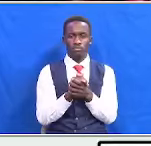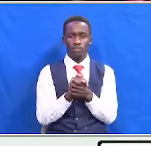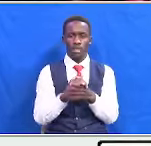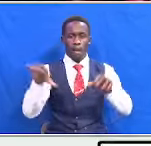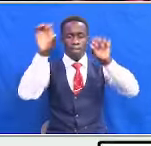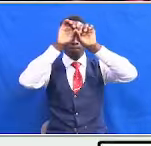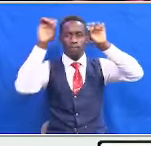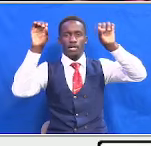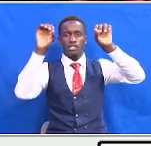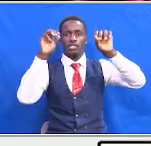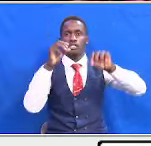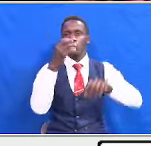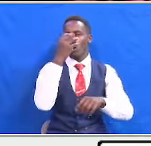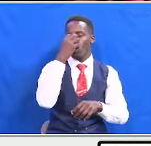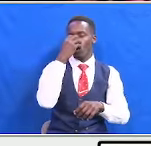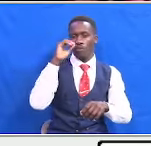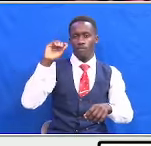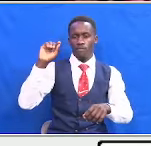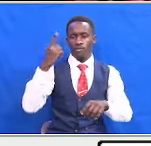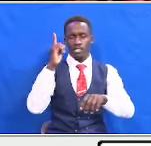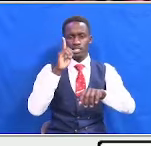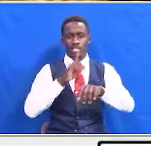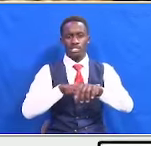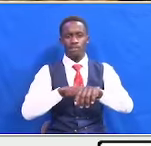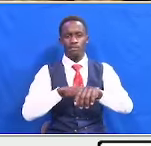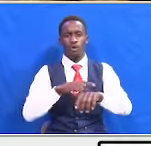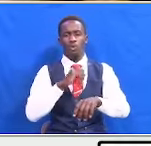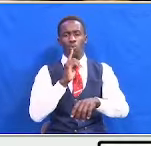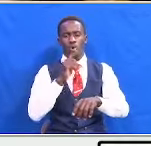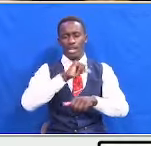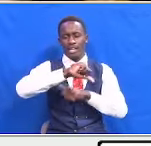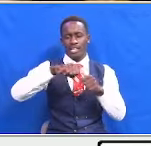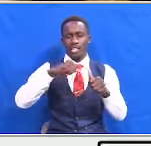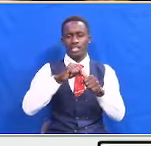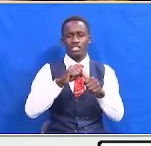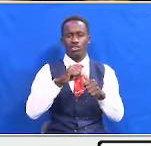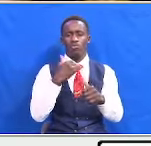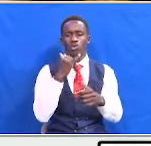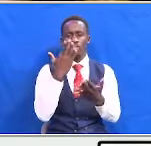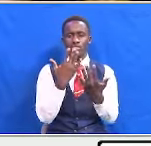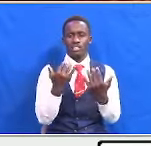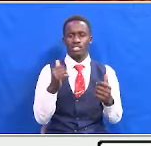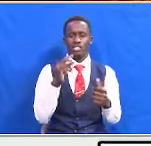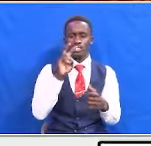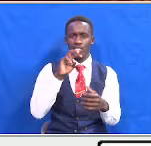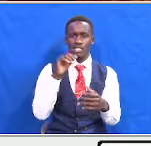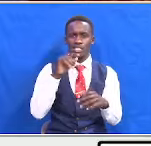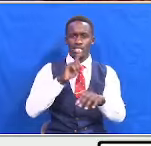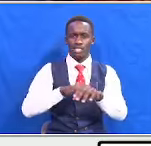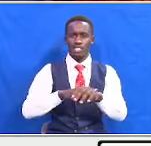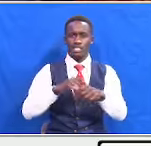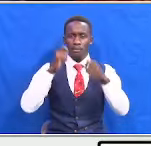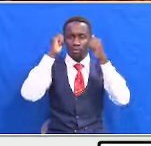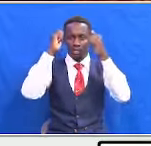Rais William Ruto kwa mara ya kwanza amekashifu vikali ukatili ulioshuhudiwa katika maandamano hayo. I